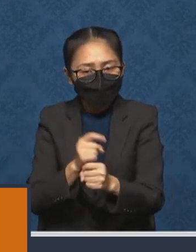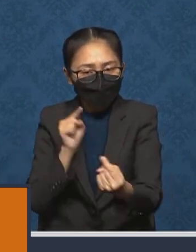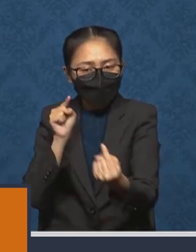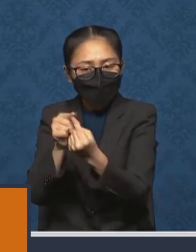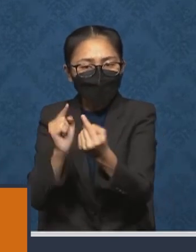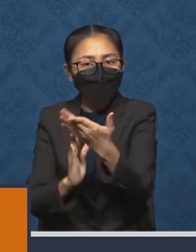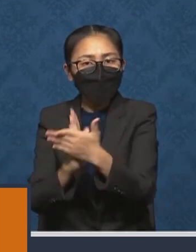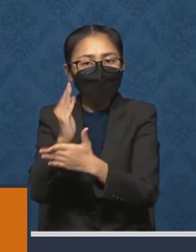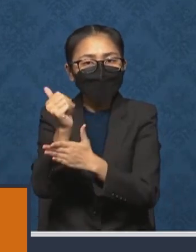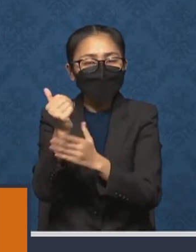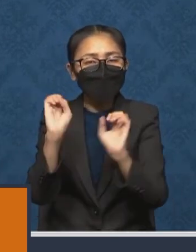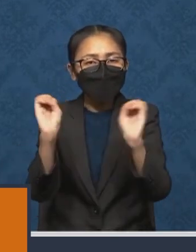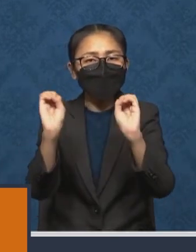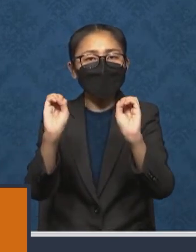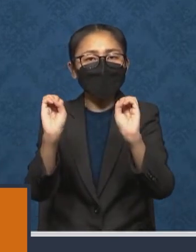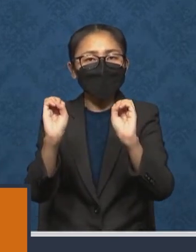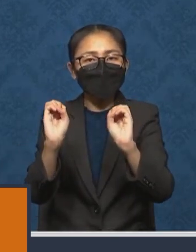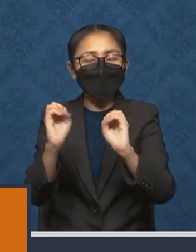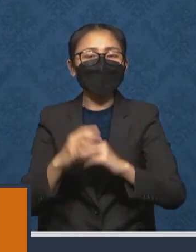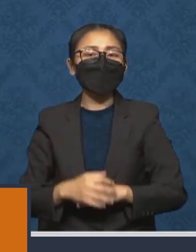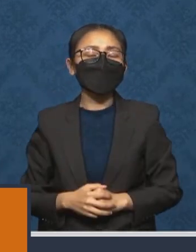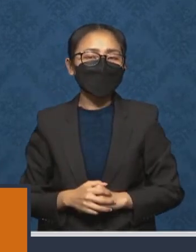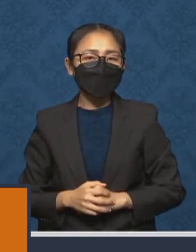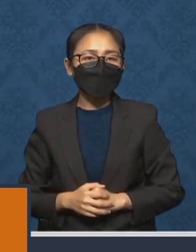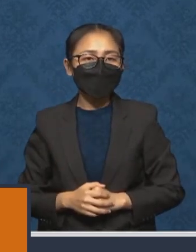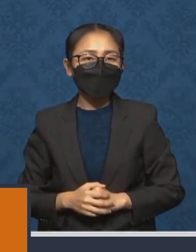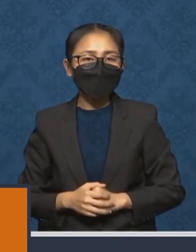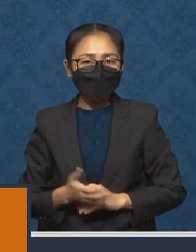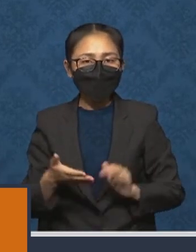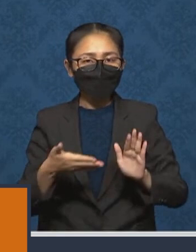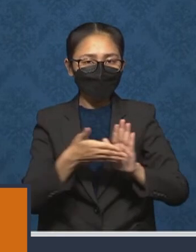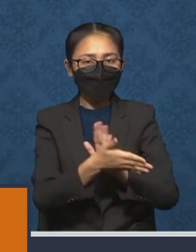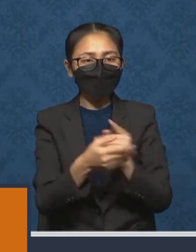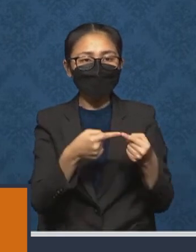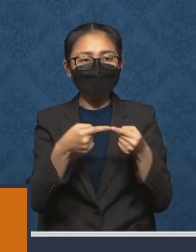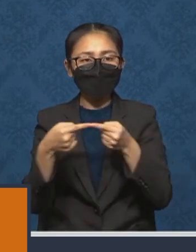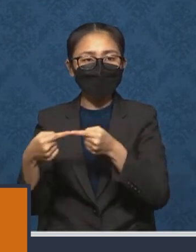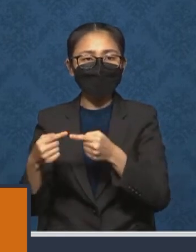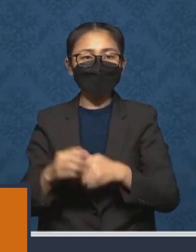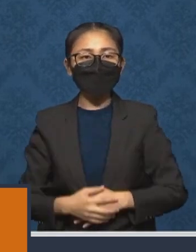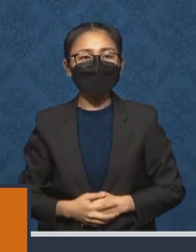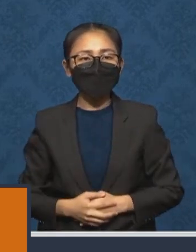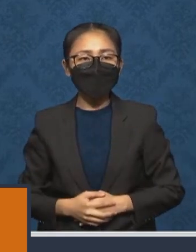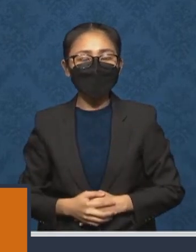ทีท่านประธานครับขอสไลด์ต่อไปด้วยครับ